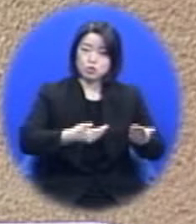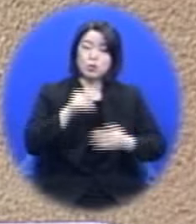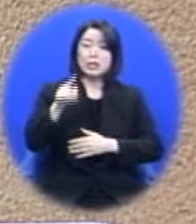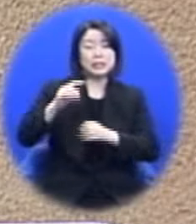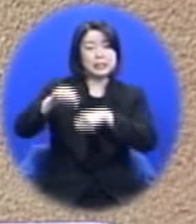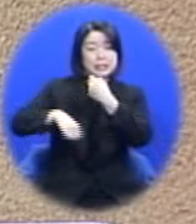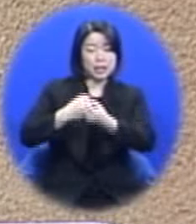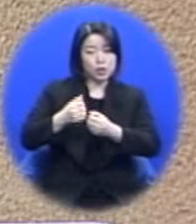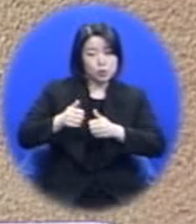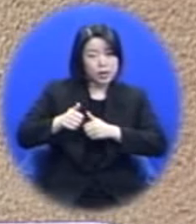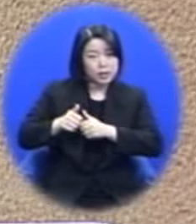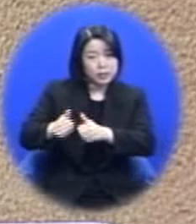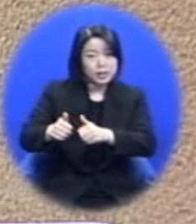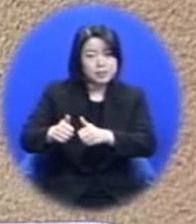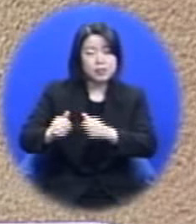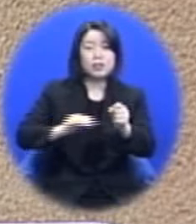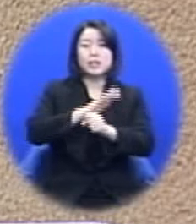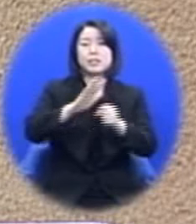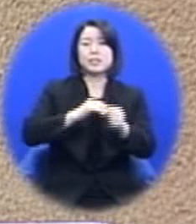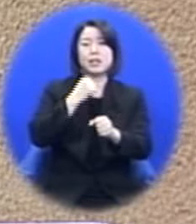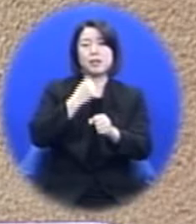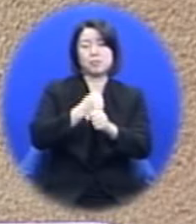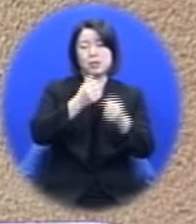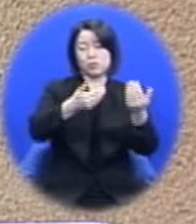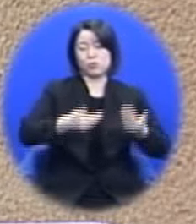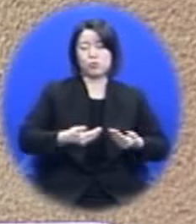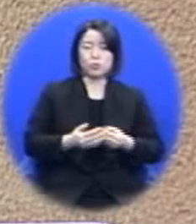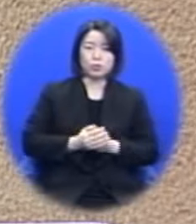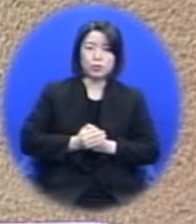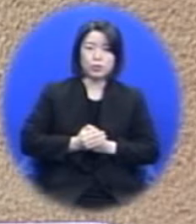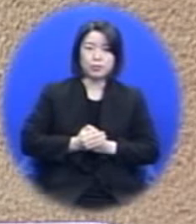자유에 의하여 사랑을 하게 하시는